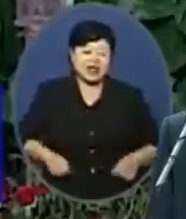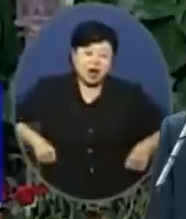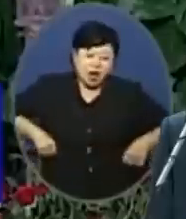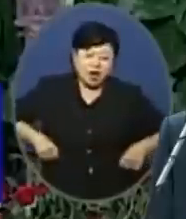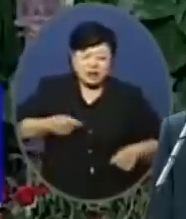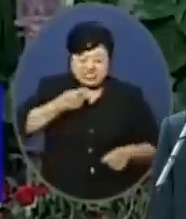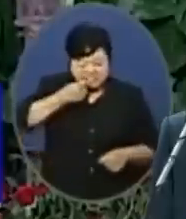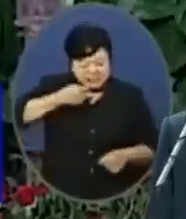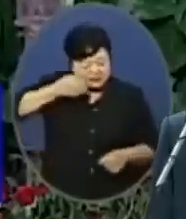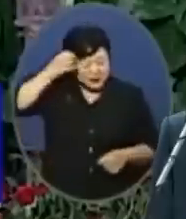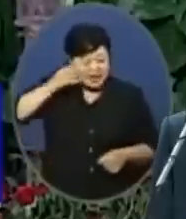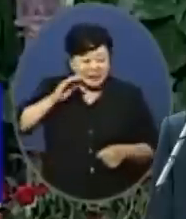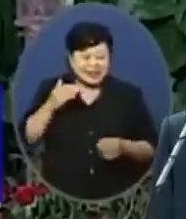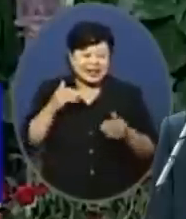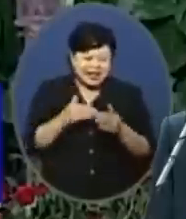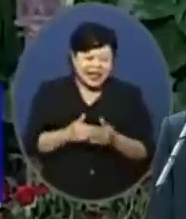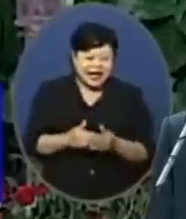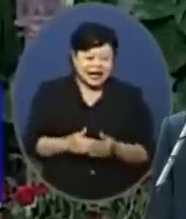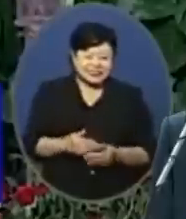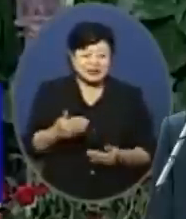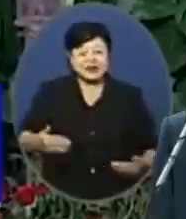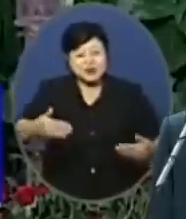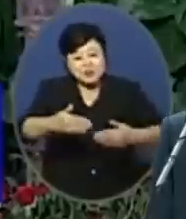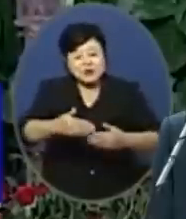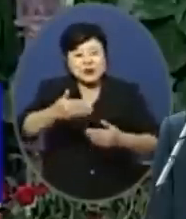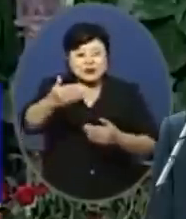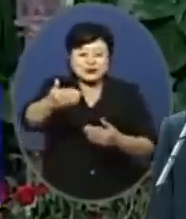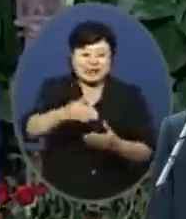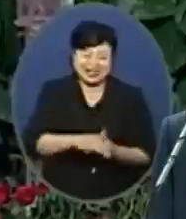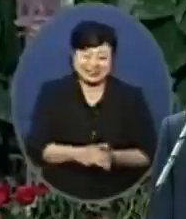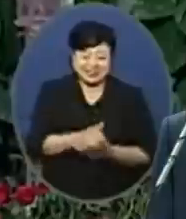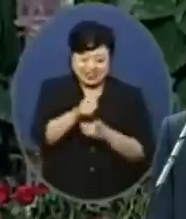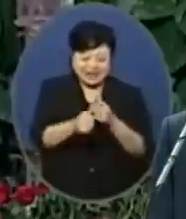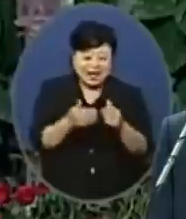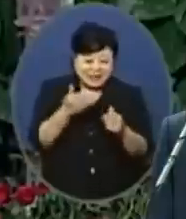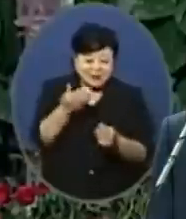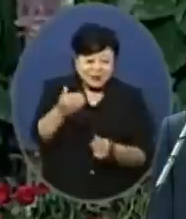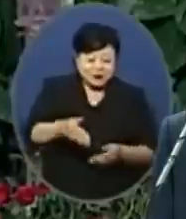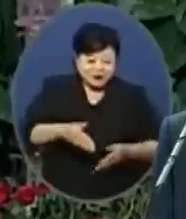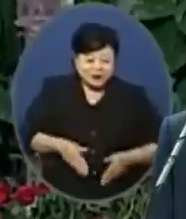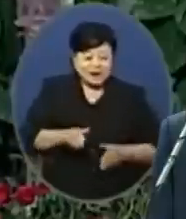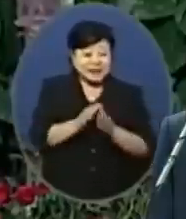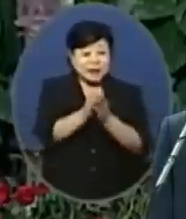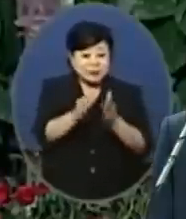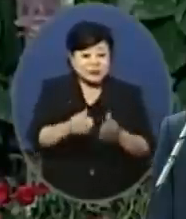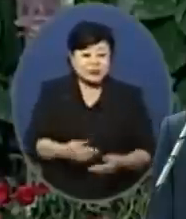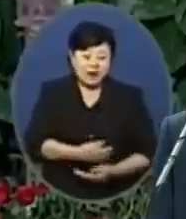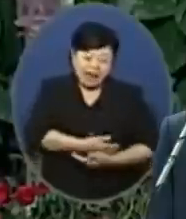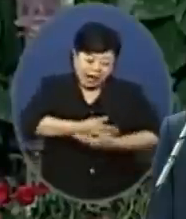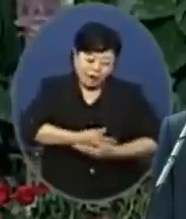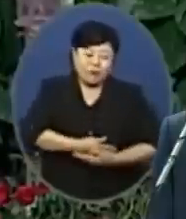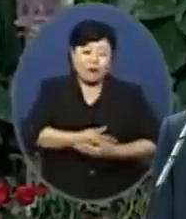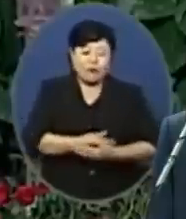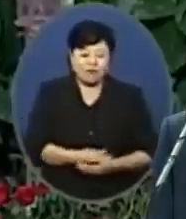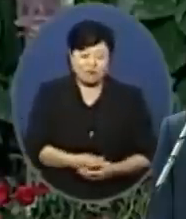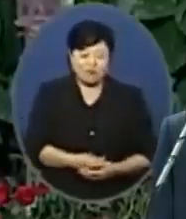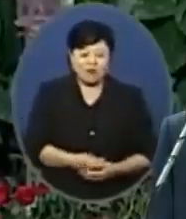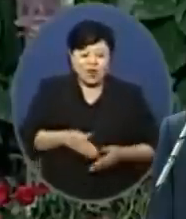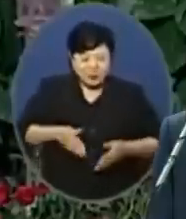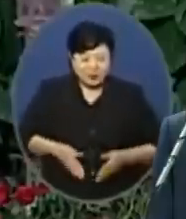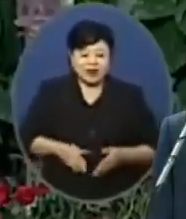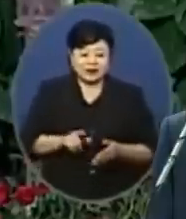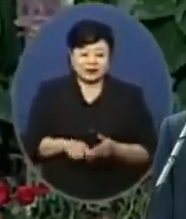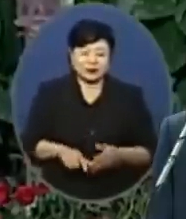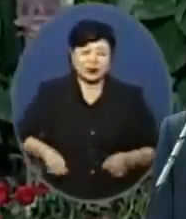백발이 되기까지 내가 너희를 품을 것이라. 하나님이 여러분 태어날 때부터 안고